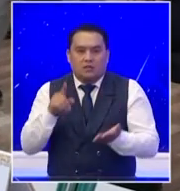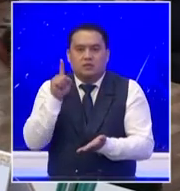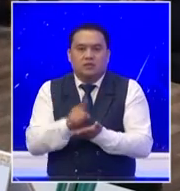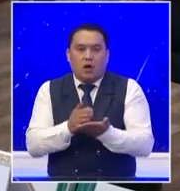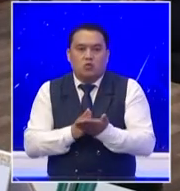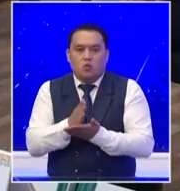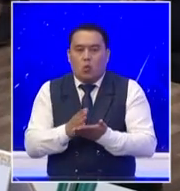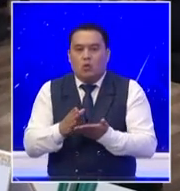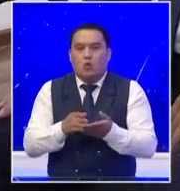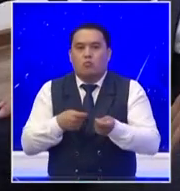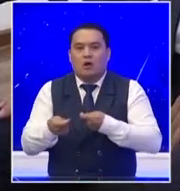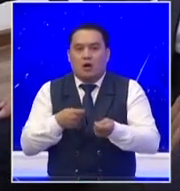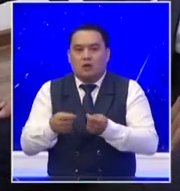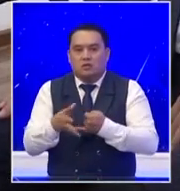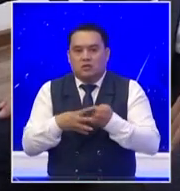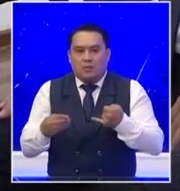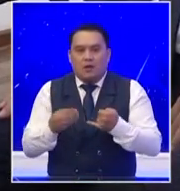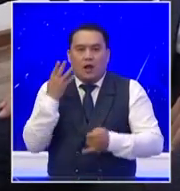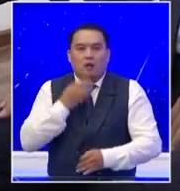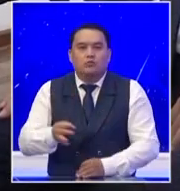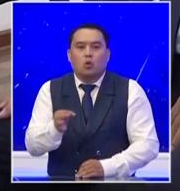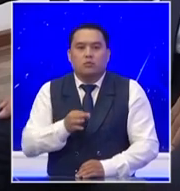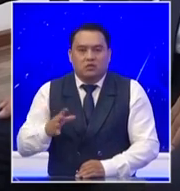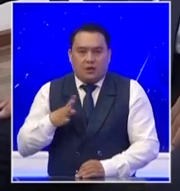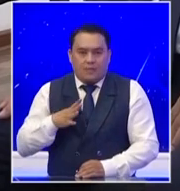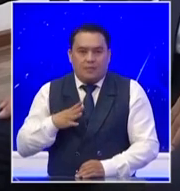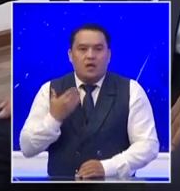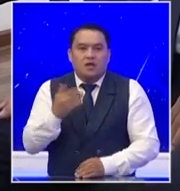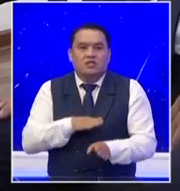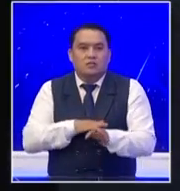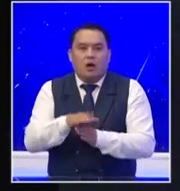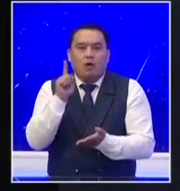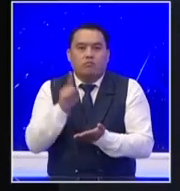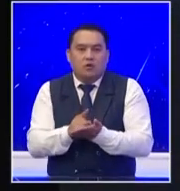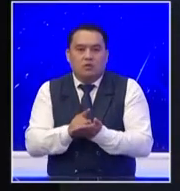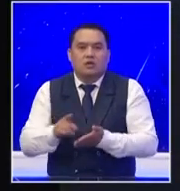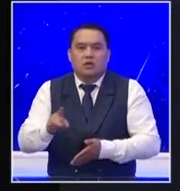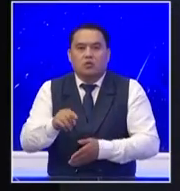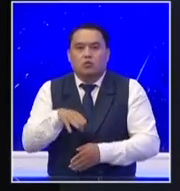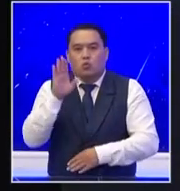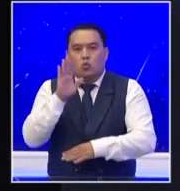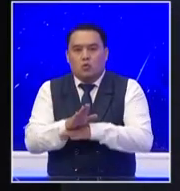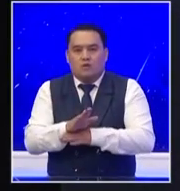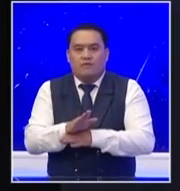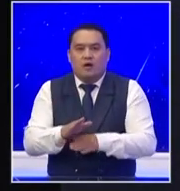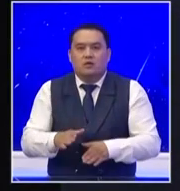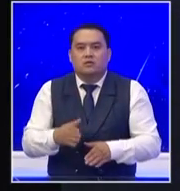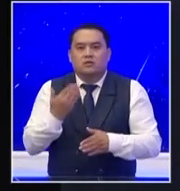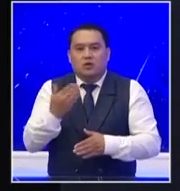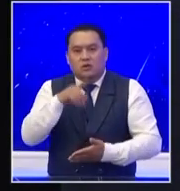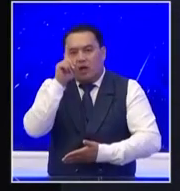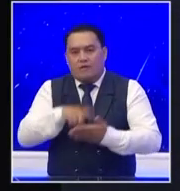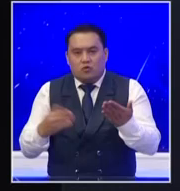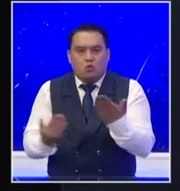занимаемая должность – глава управления земельных отношений Алматинской области. Исполняющий обязанности главы региона Лазат Турлажев выразил слова